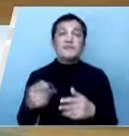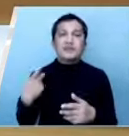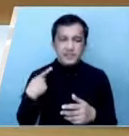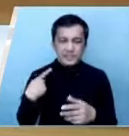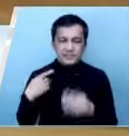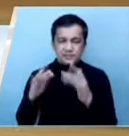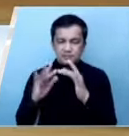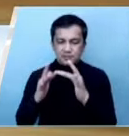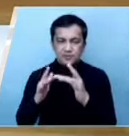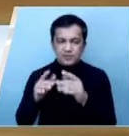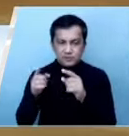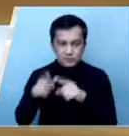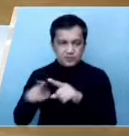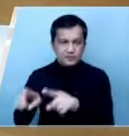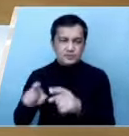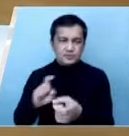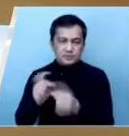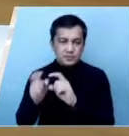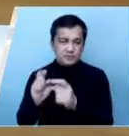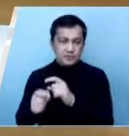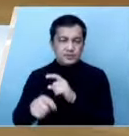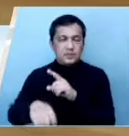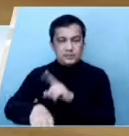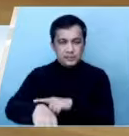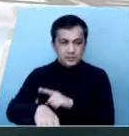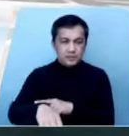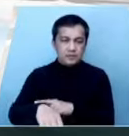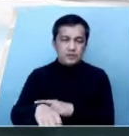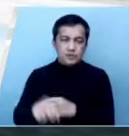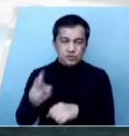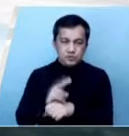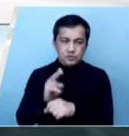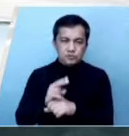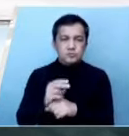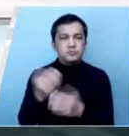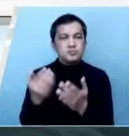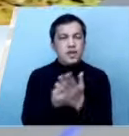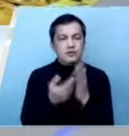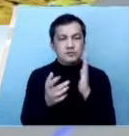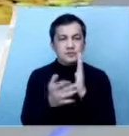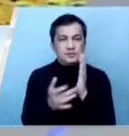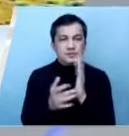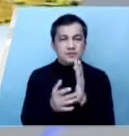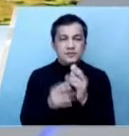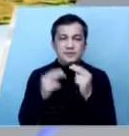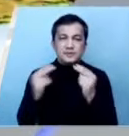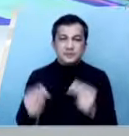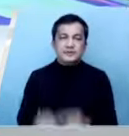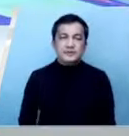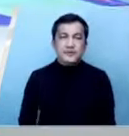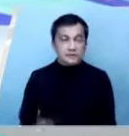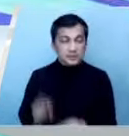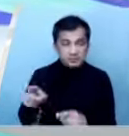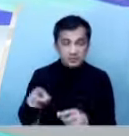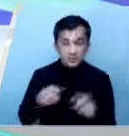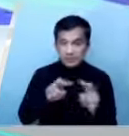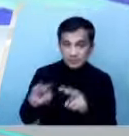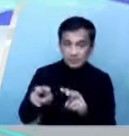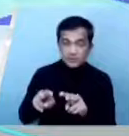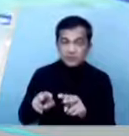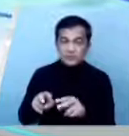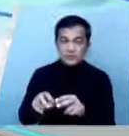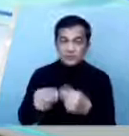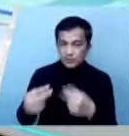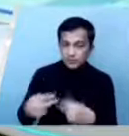sa mga pagbabago ng panahon gamit ang mga pinakabagong teknolohiya sa pagbabalita. Bagay pansin ng mga masugid nating